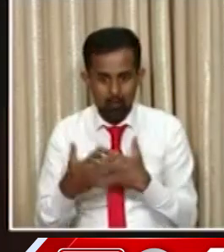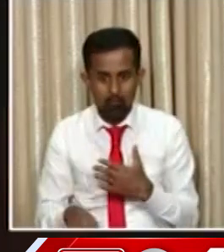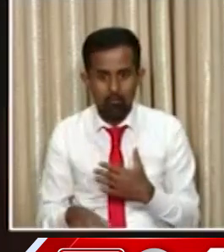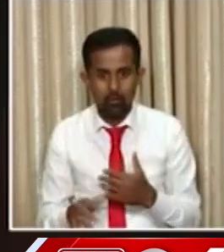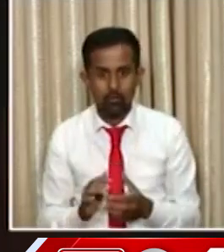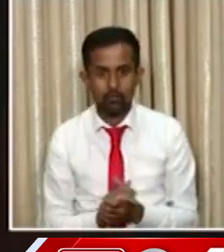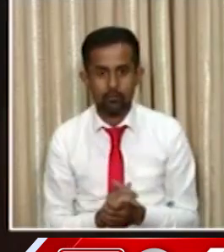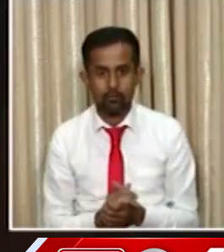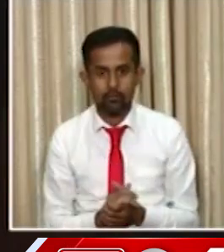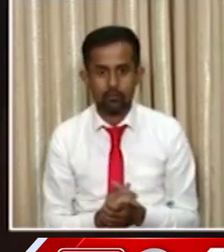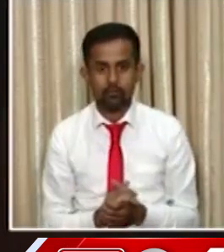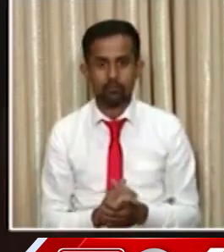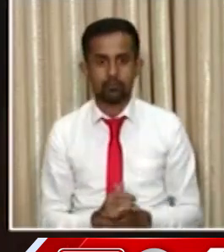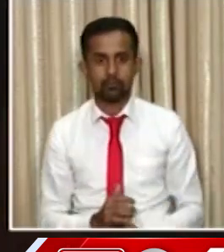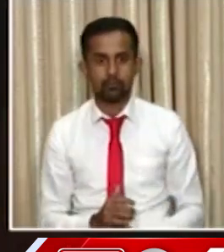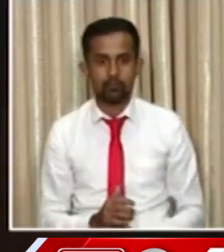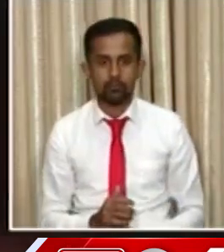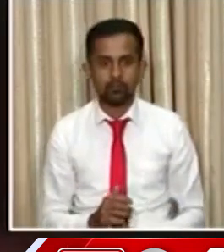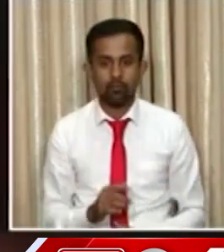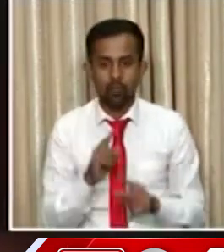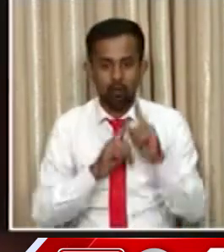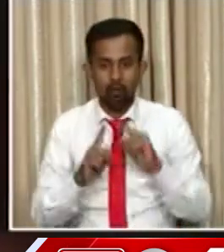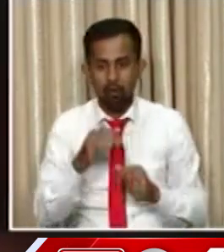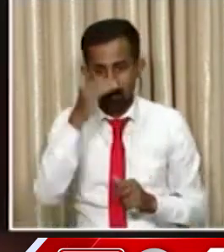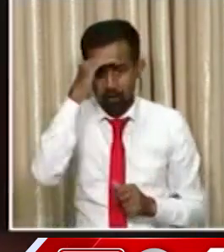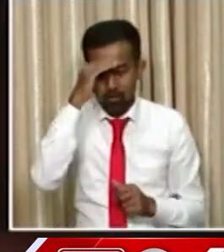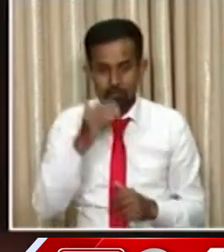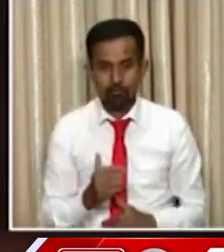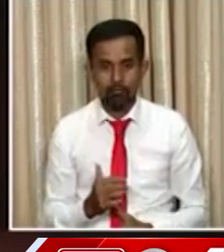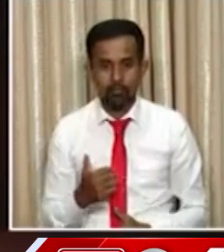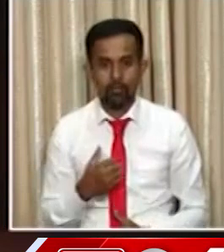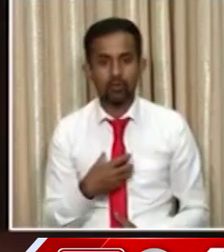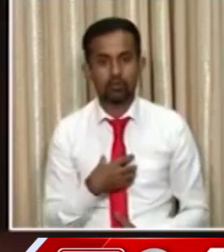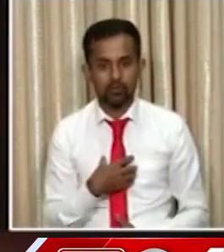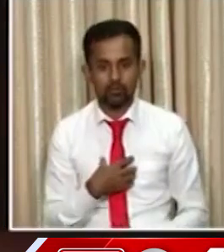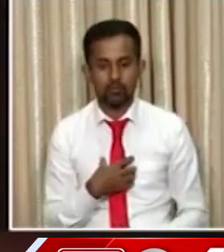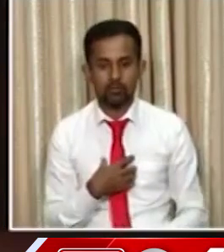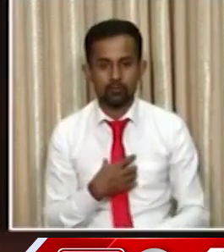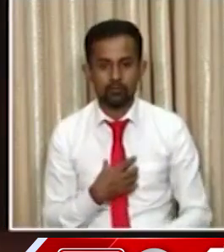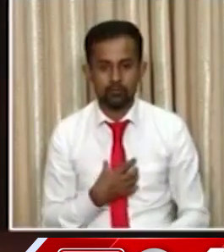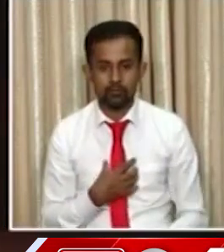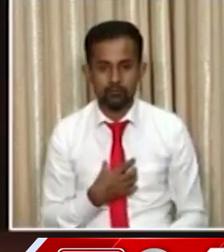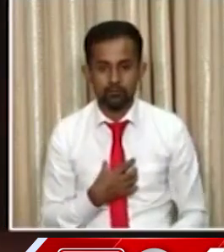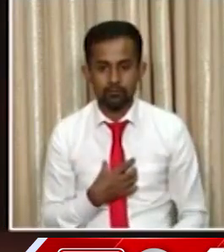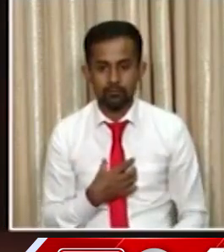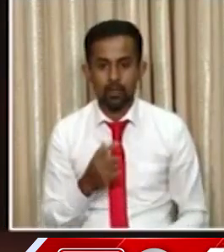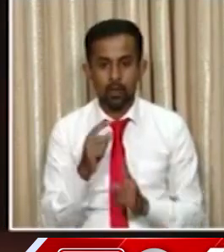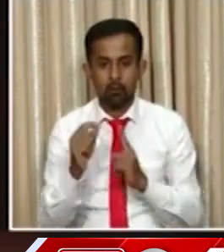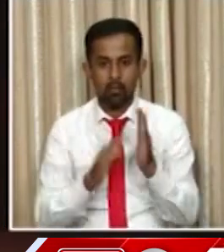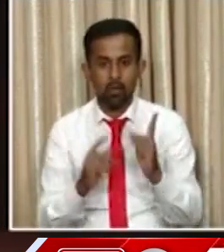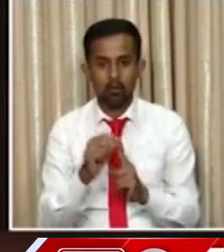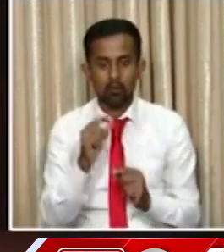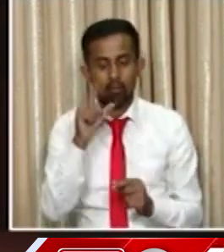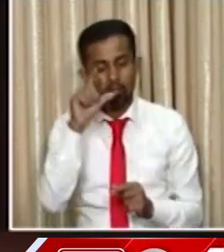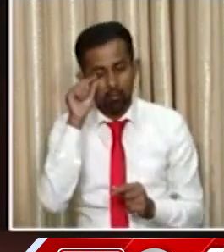දැනගන්න අවශ්‍යයි ගරු කතානායකතුමනි මම කනගාටු වෙනවා මේ මන්ත්‍රීවරයා නිදාගෙන